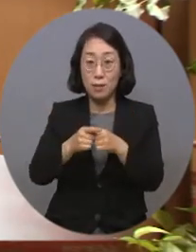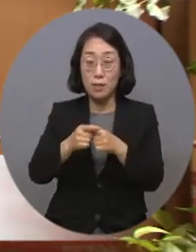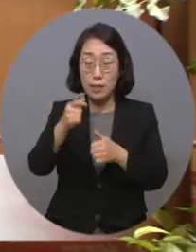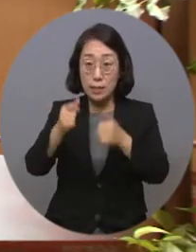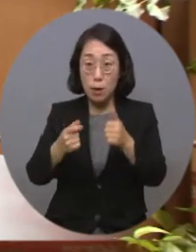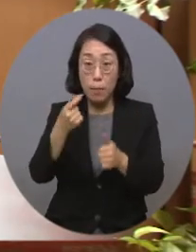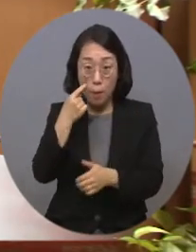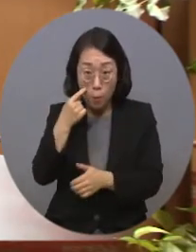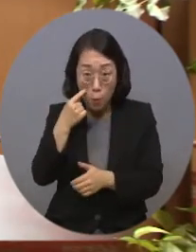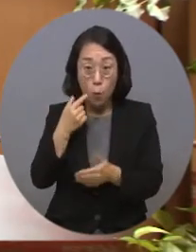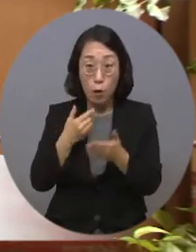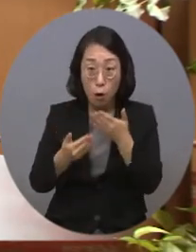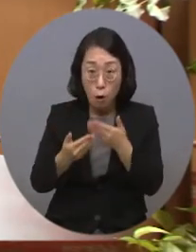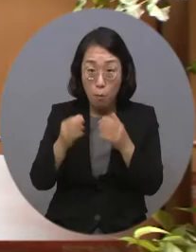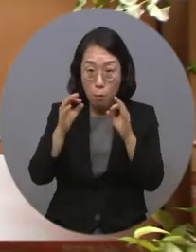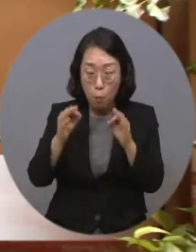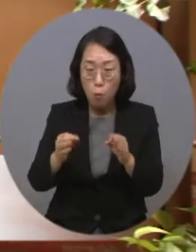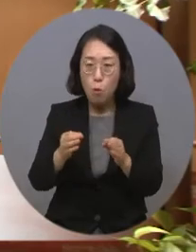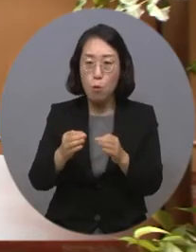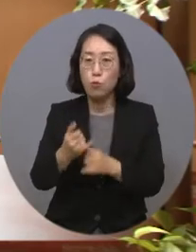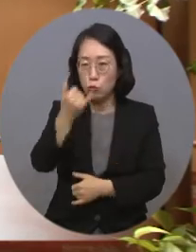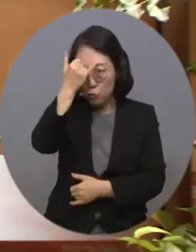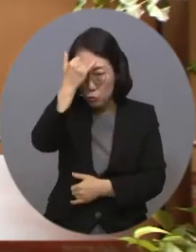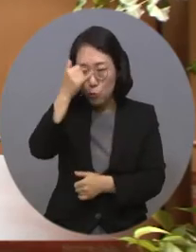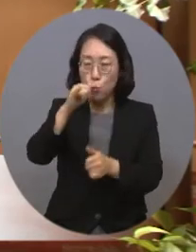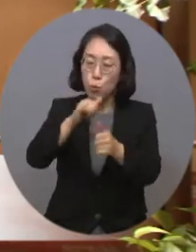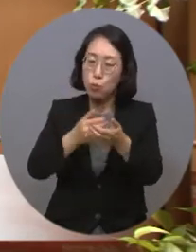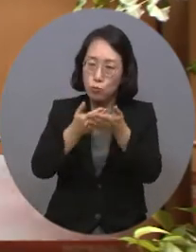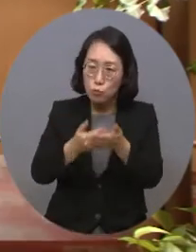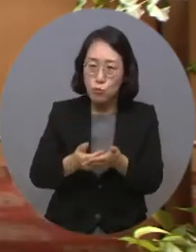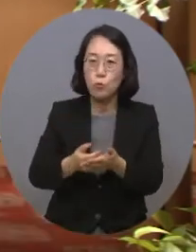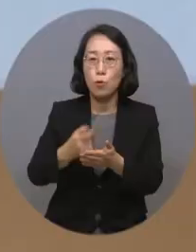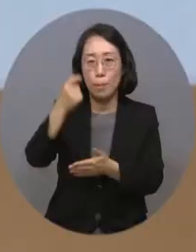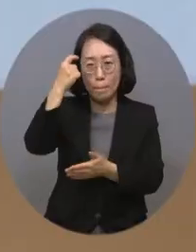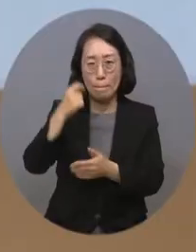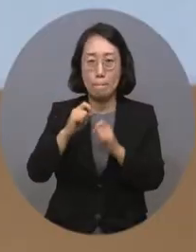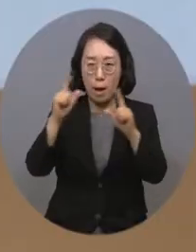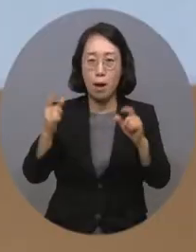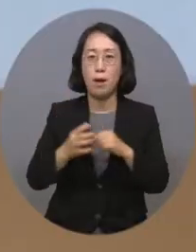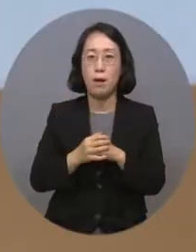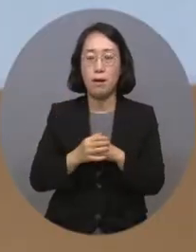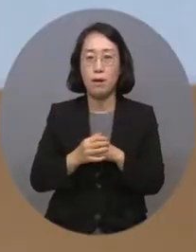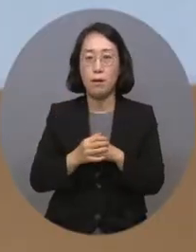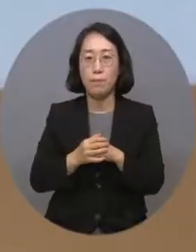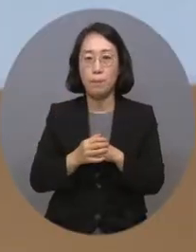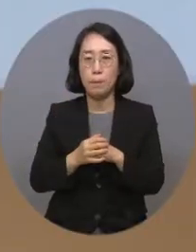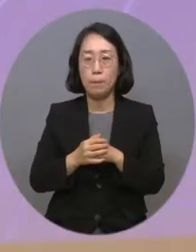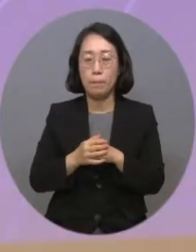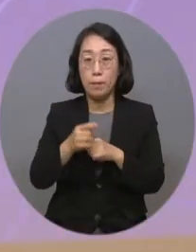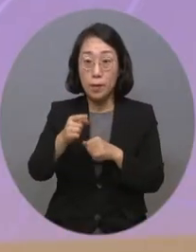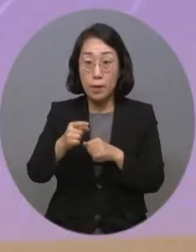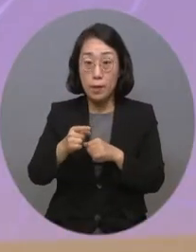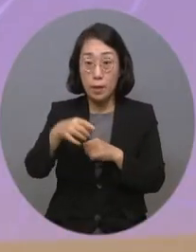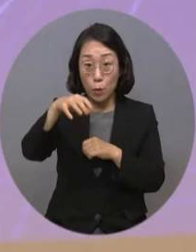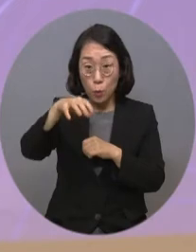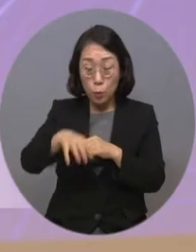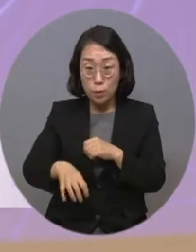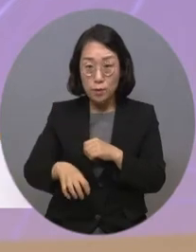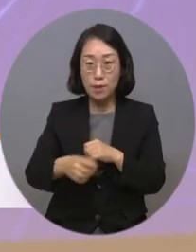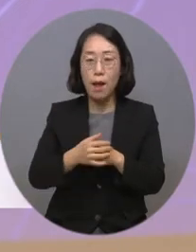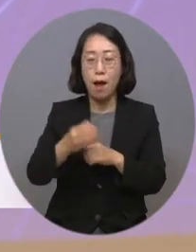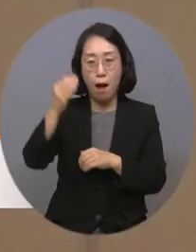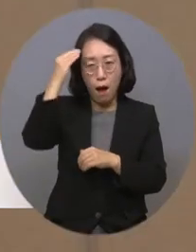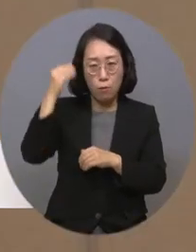물에서 좀더 지위에 대해서 더 아마 가르고 있는 것 같습니다 뭐 중요해 대학은 대한민국을 빛낸